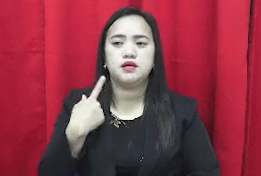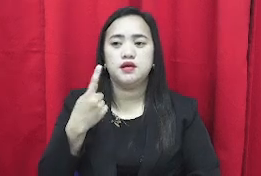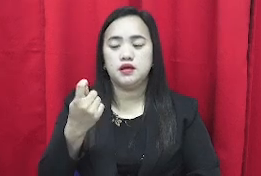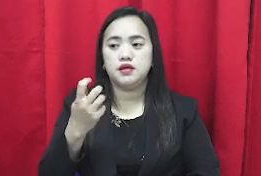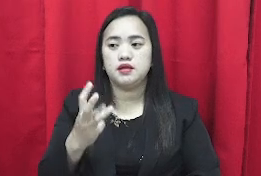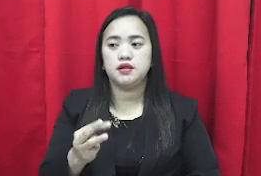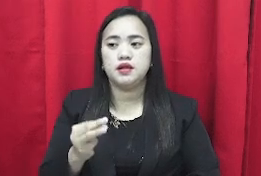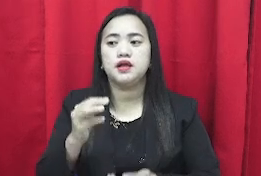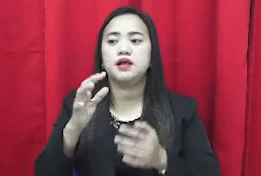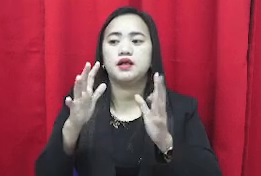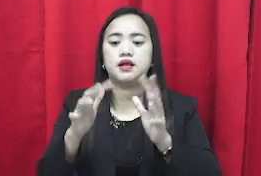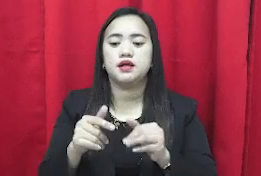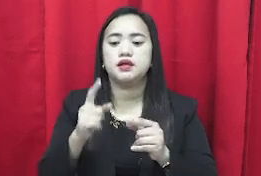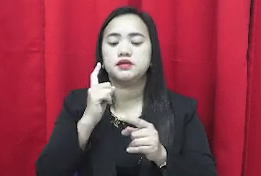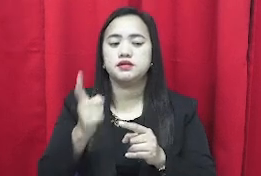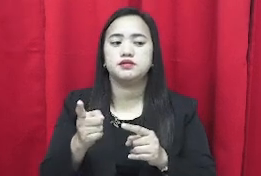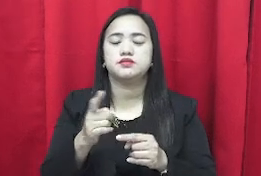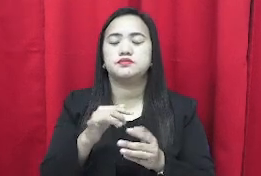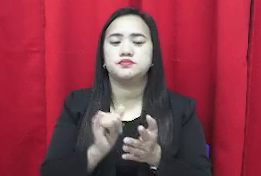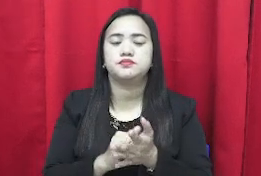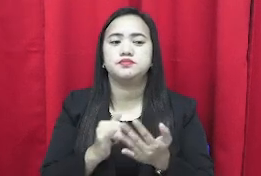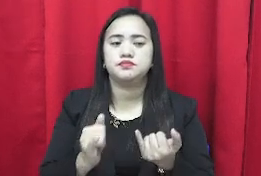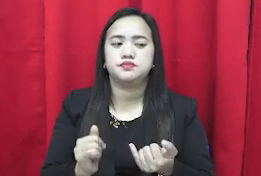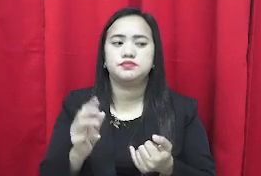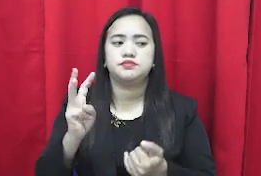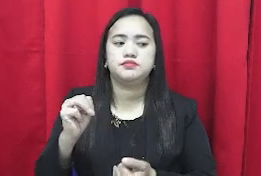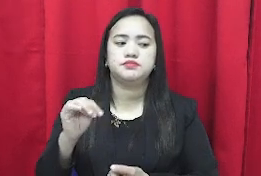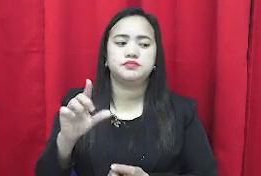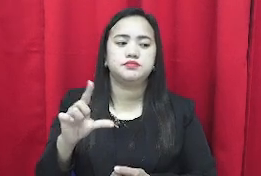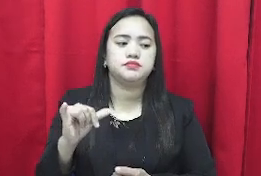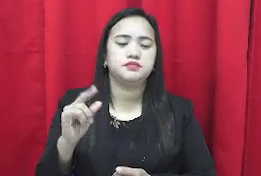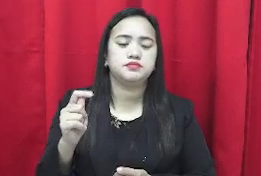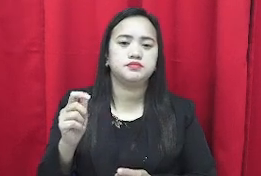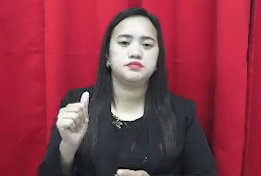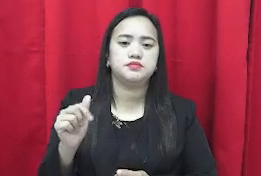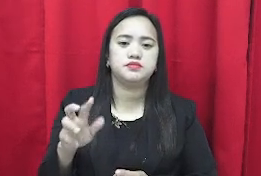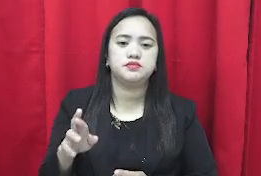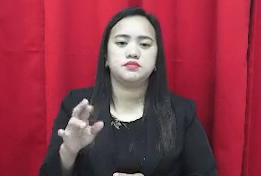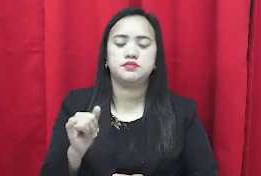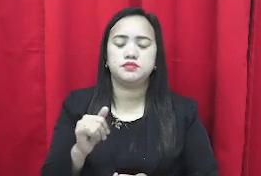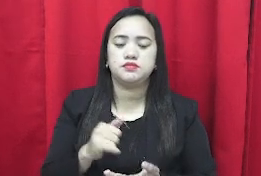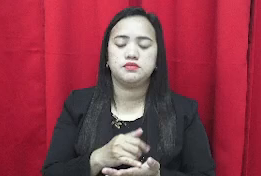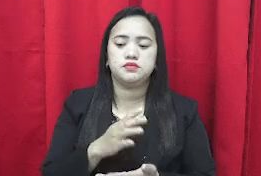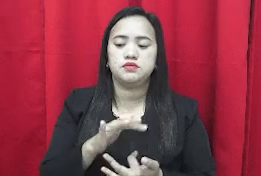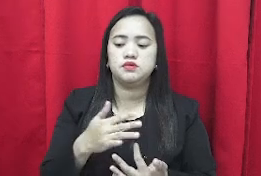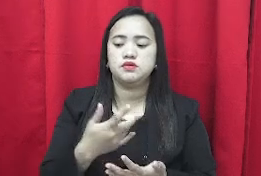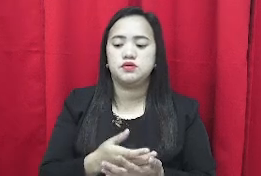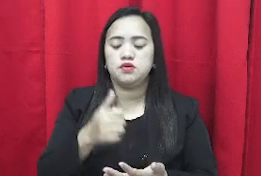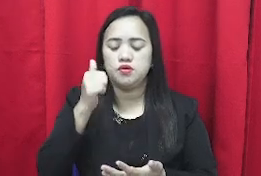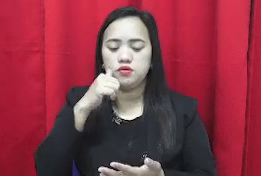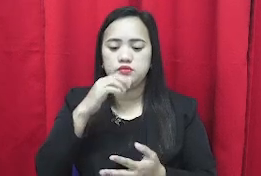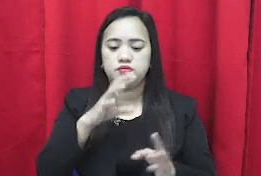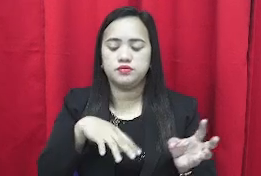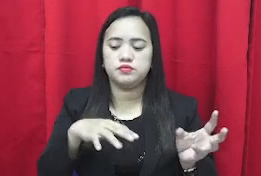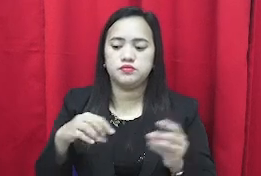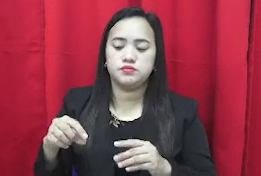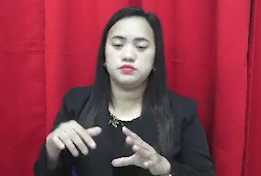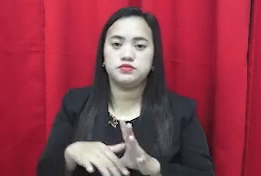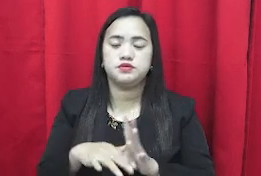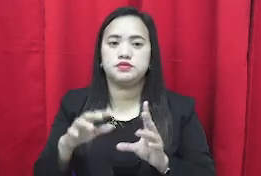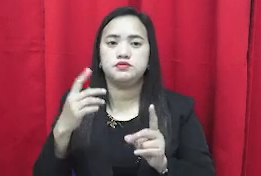you na ito y military theology is an orientation already of our church na ngayon nakikita natin nilalagay ni sir Noel pagdating sa